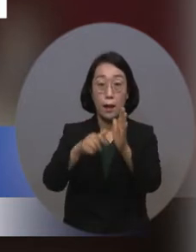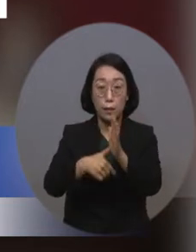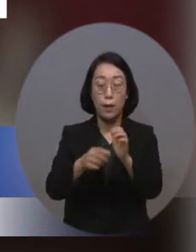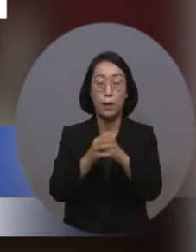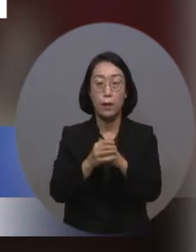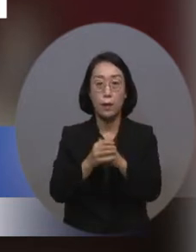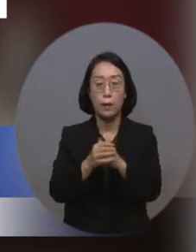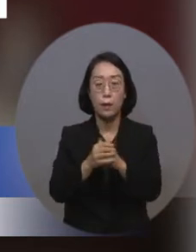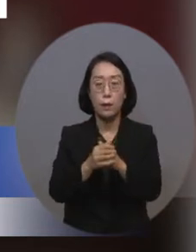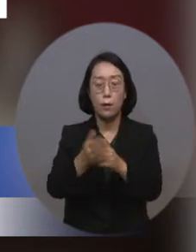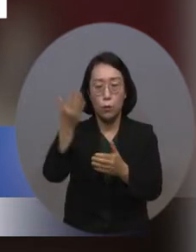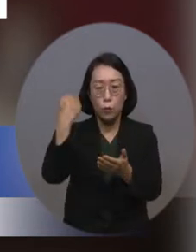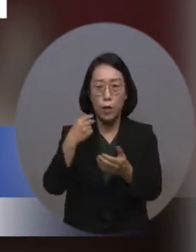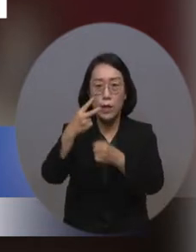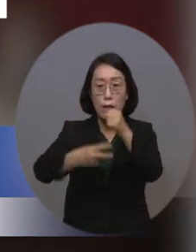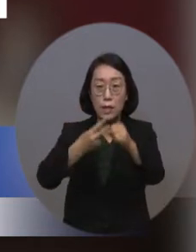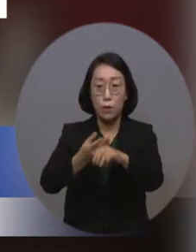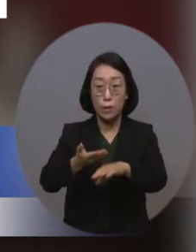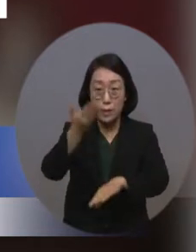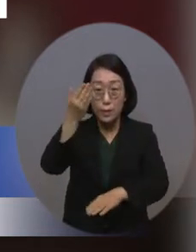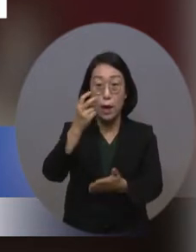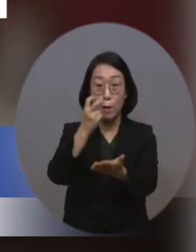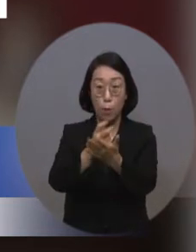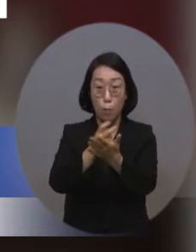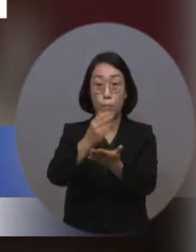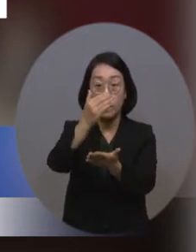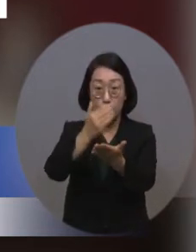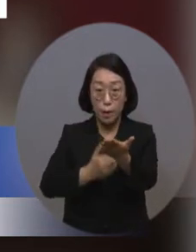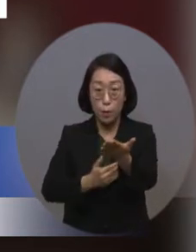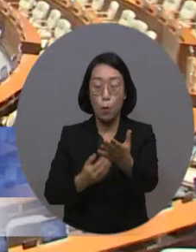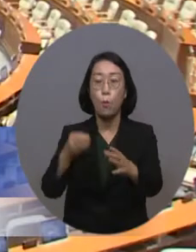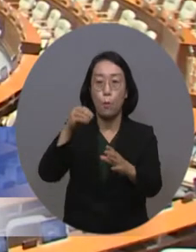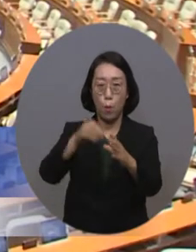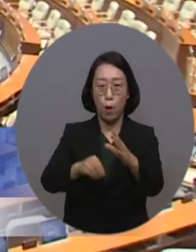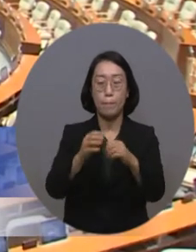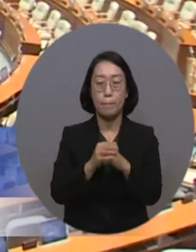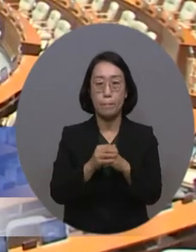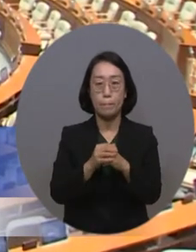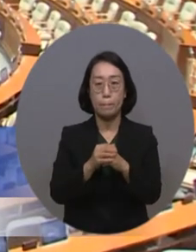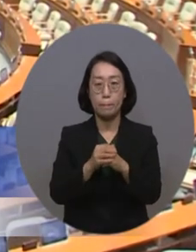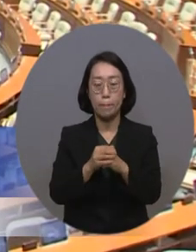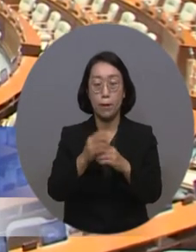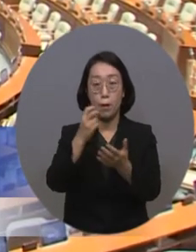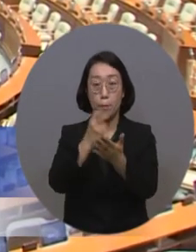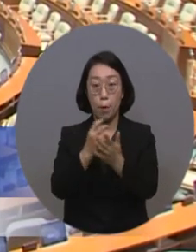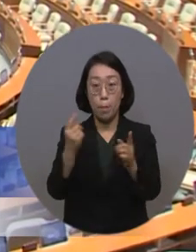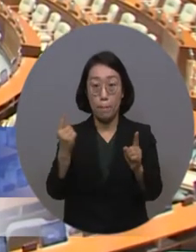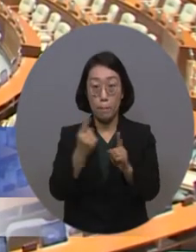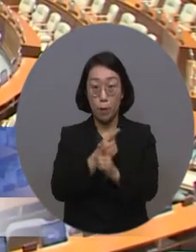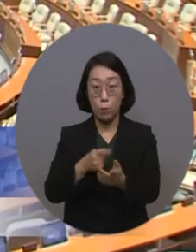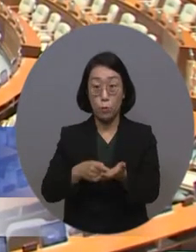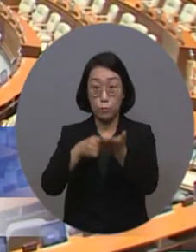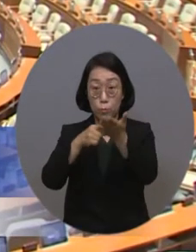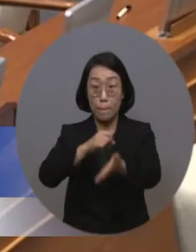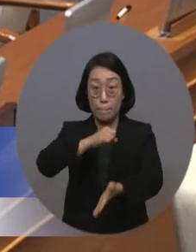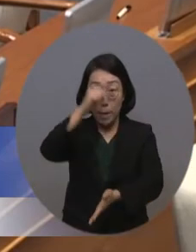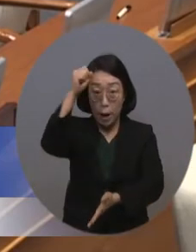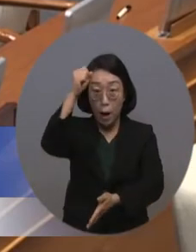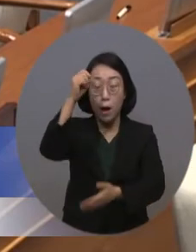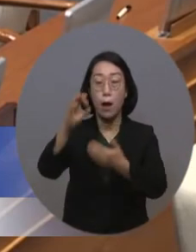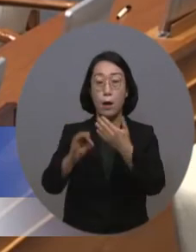경우이 현행법의 인연을 초과할 수 있도록 하는 내용을 담고 있습니다 계정안이 국회 본회에서 최종